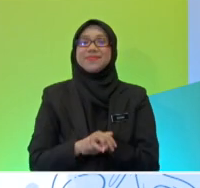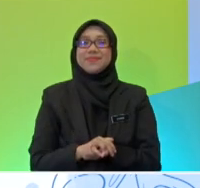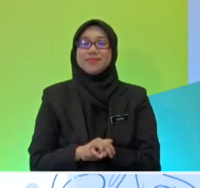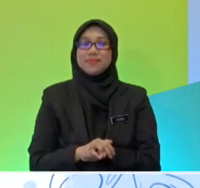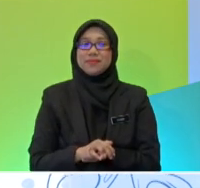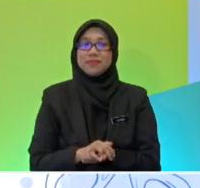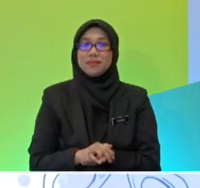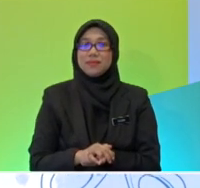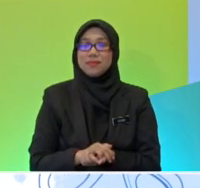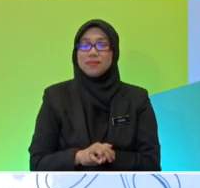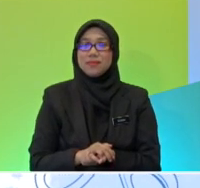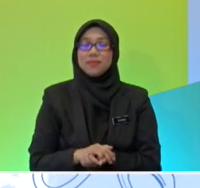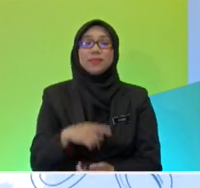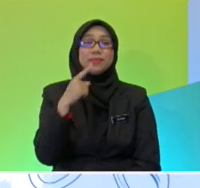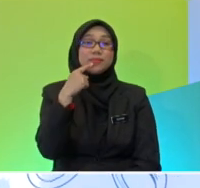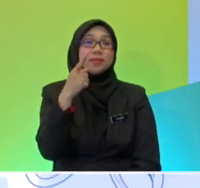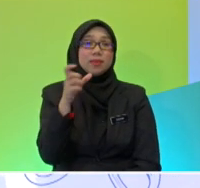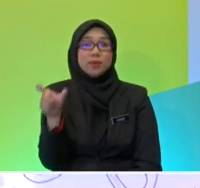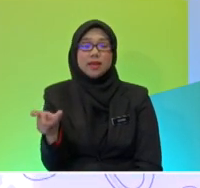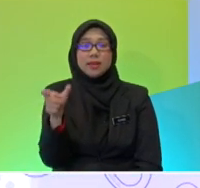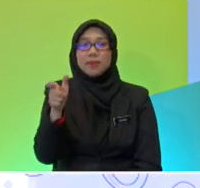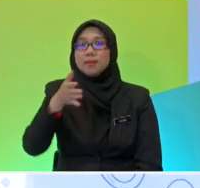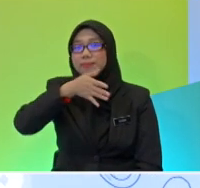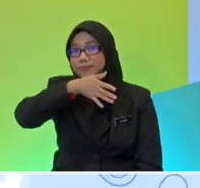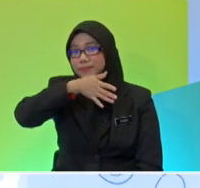sabda Nabi Muhammad Shallallahu Alaihi Wasallam